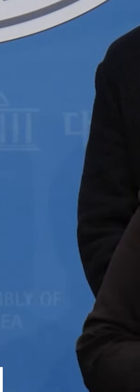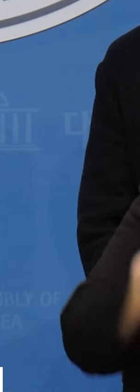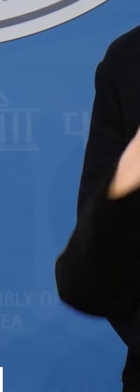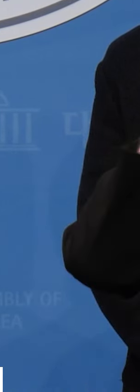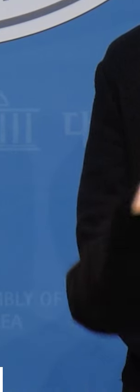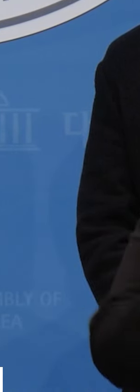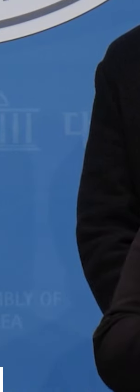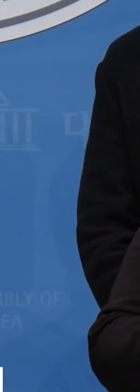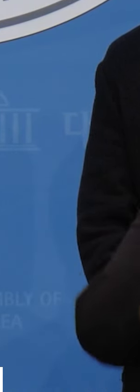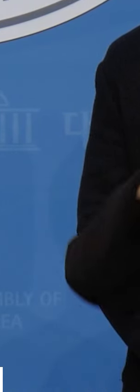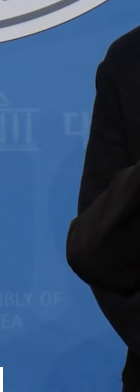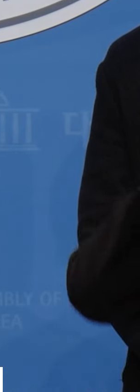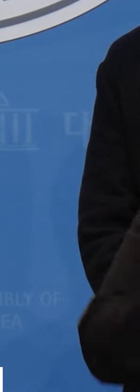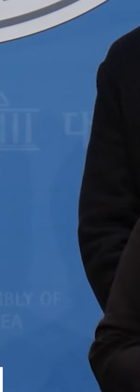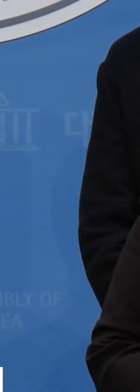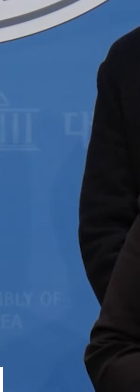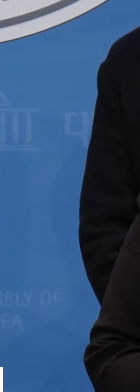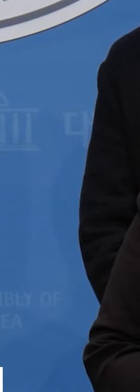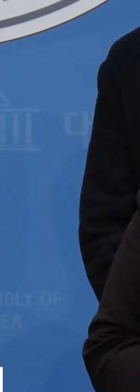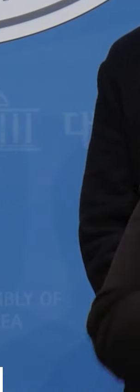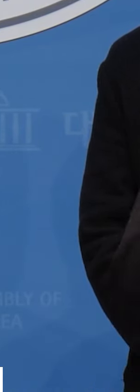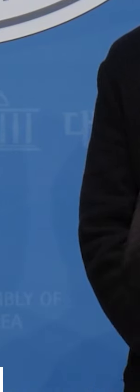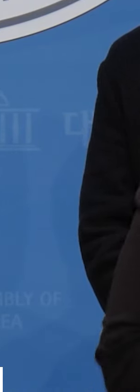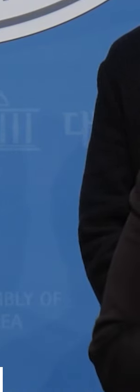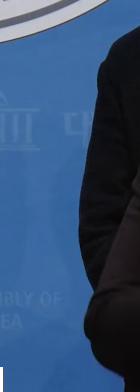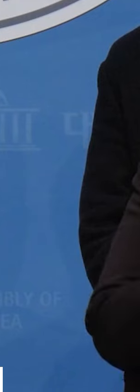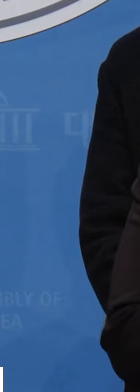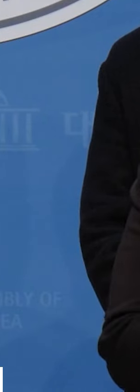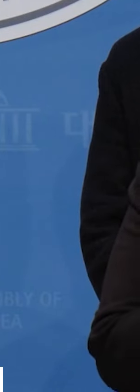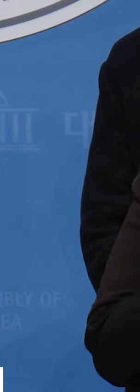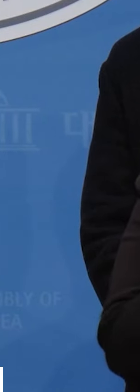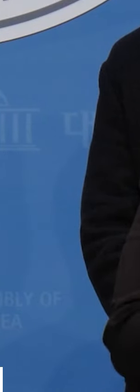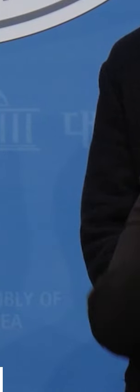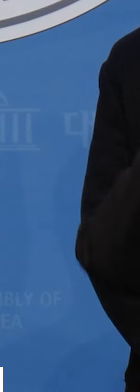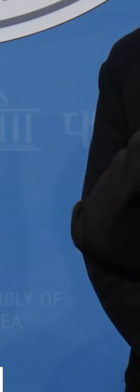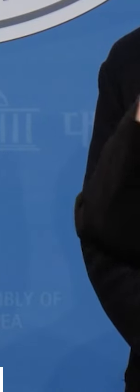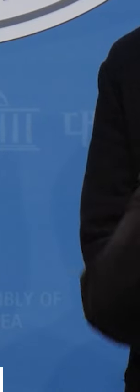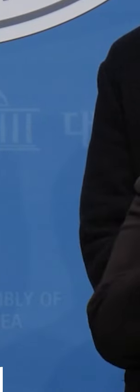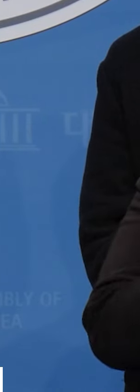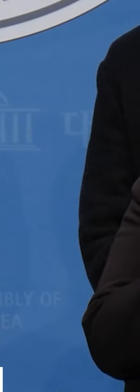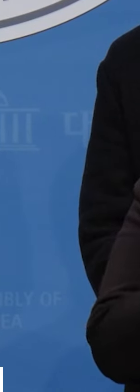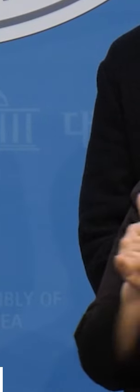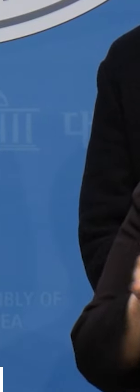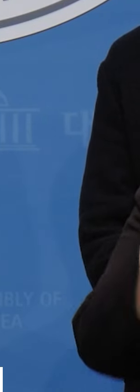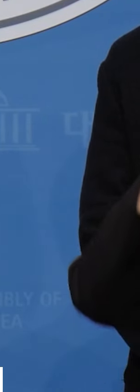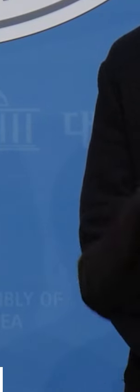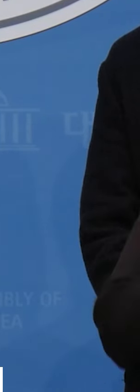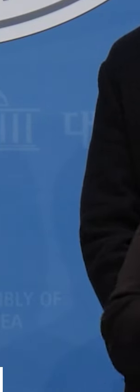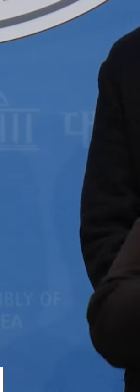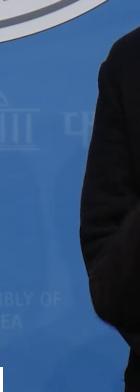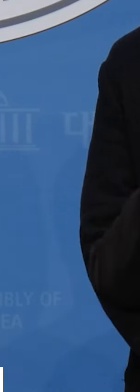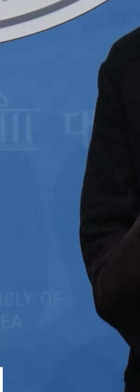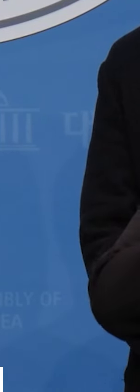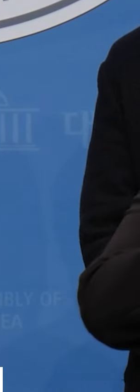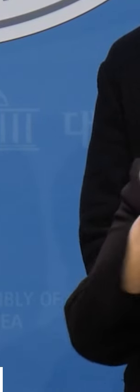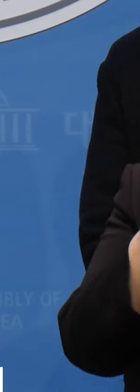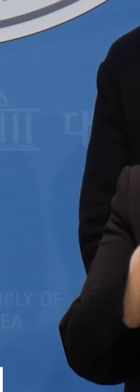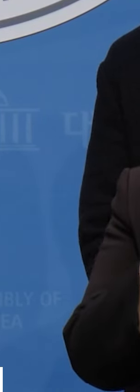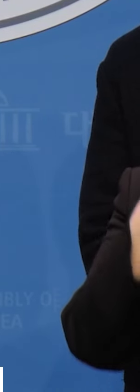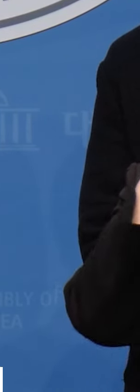하필 지금입니까? 역사 왜곡은 기억하는 사람들이 사라지는 시기가 되면 기승을